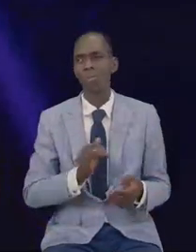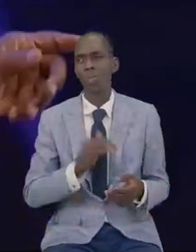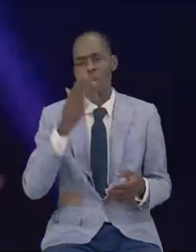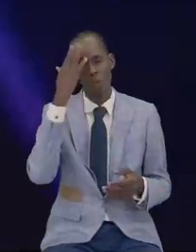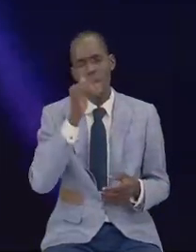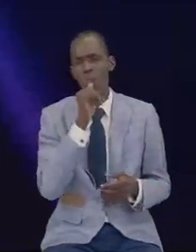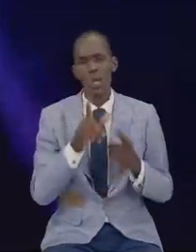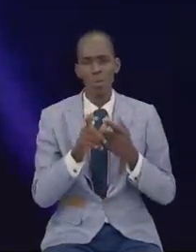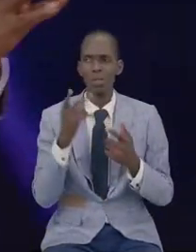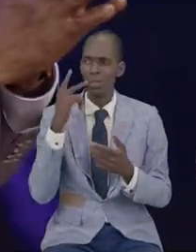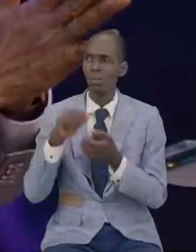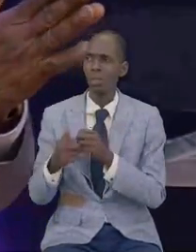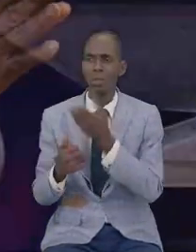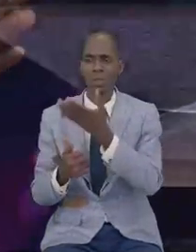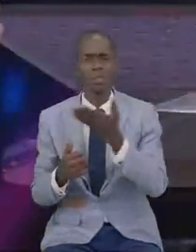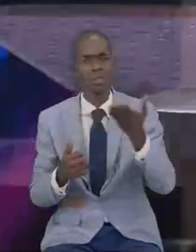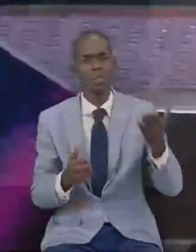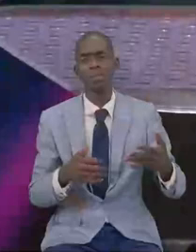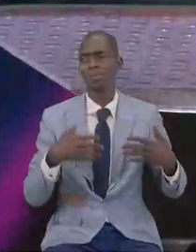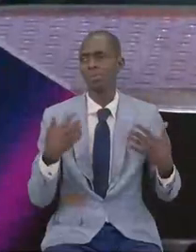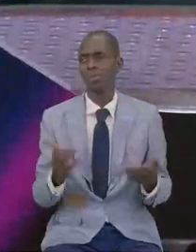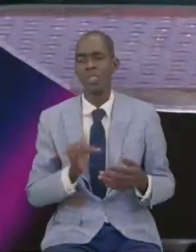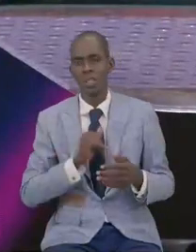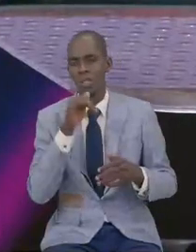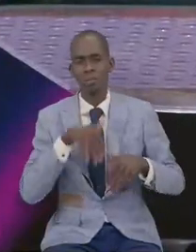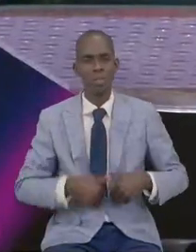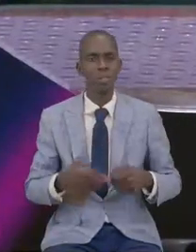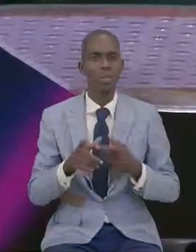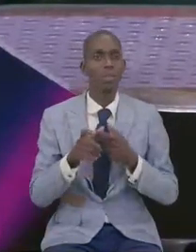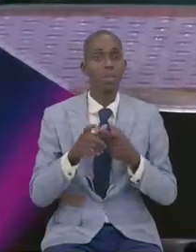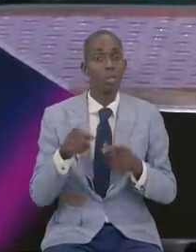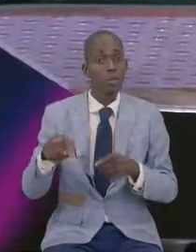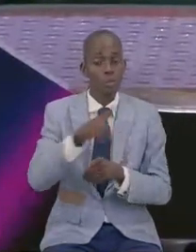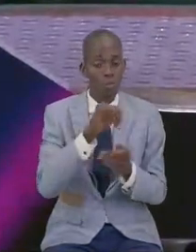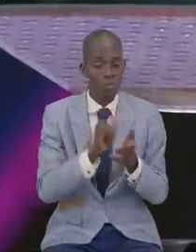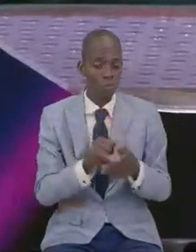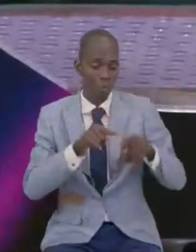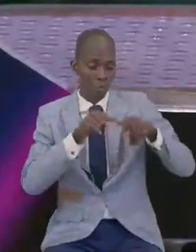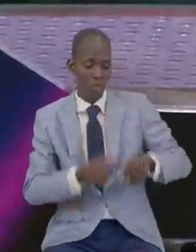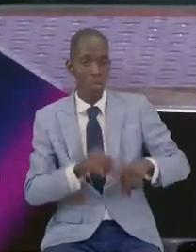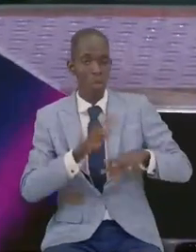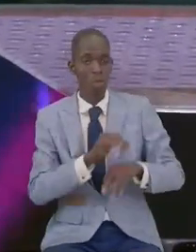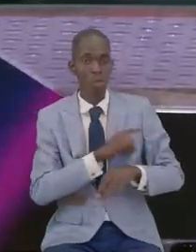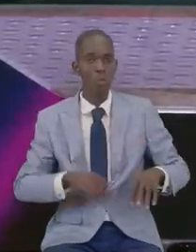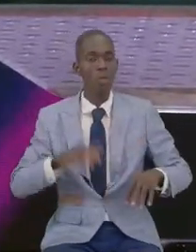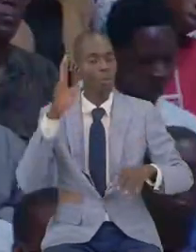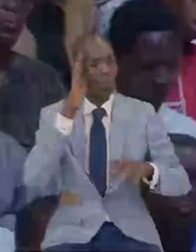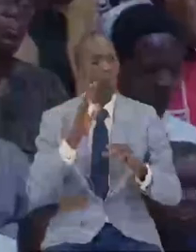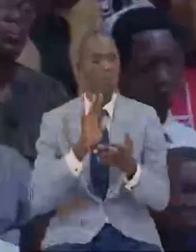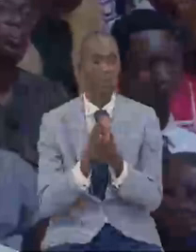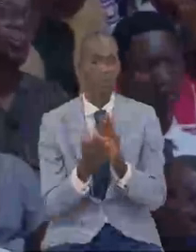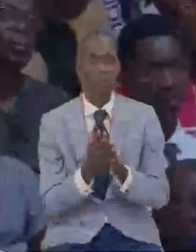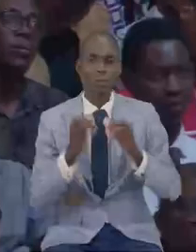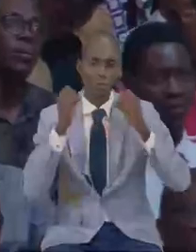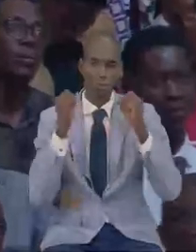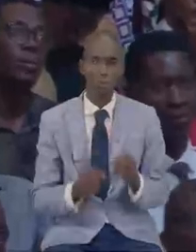regardez cela, comment je peux courir. Alors, c'est parce que tu ne te confies pas au Seigneur, mais ceux qui se confient à l'Éternel renouvellent leur force. Ils